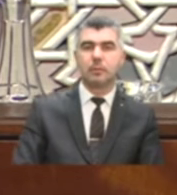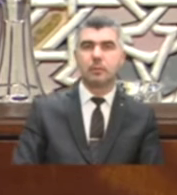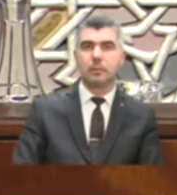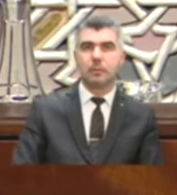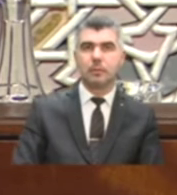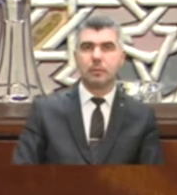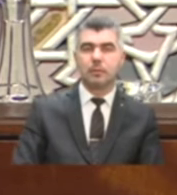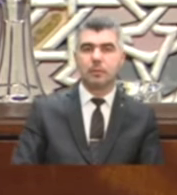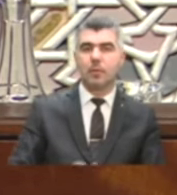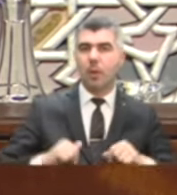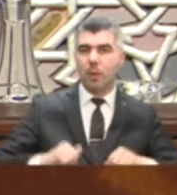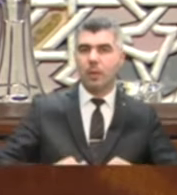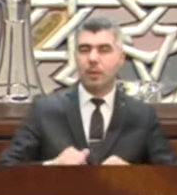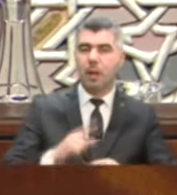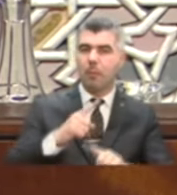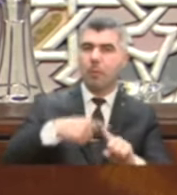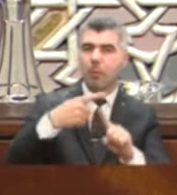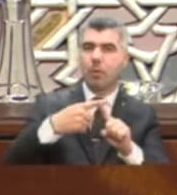تفضلي السيدة الوزيرة.